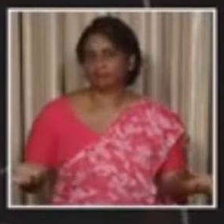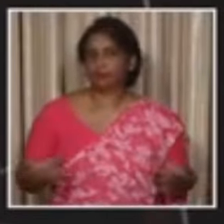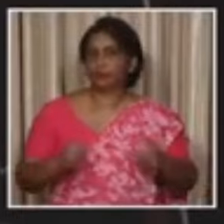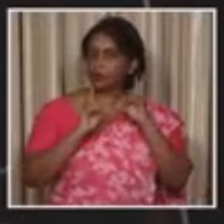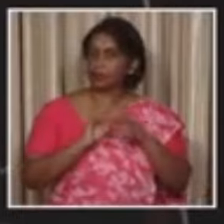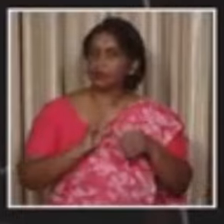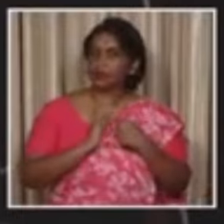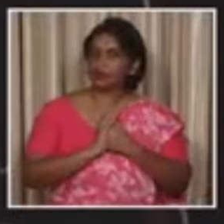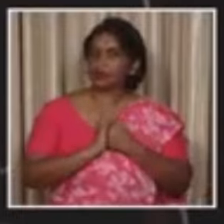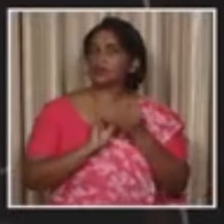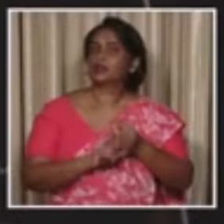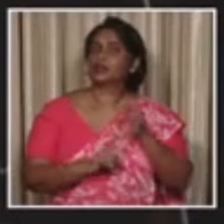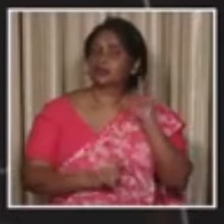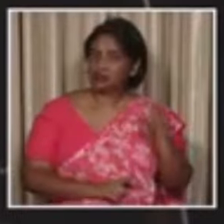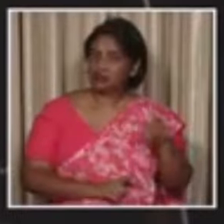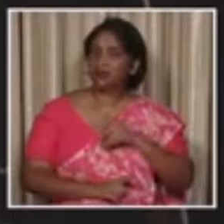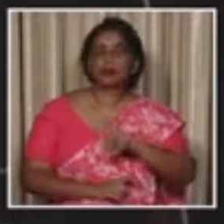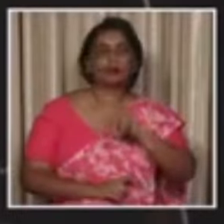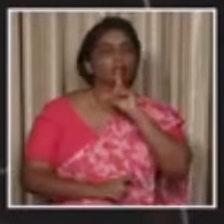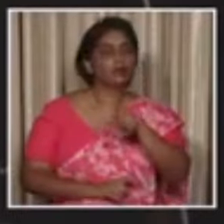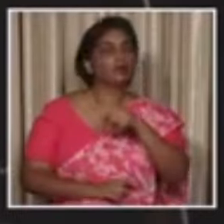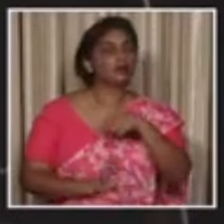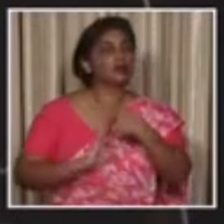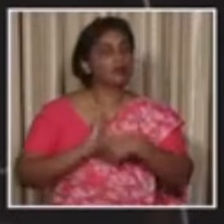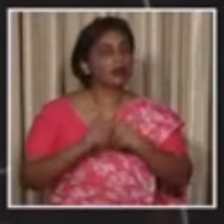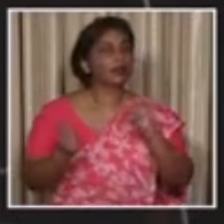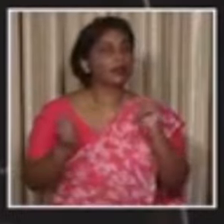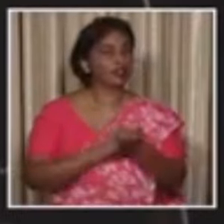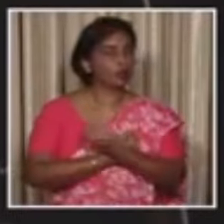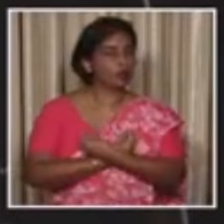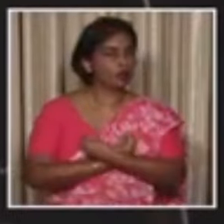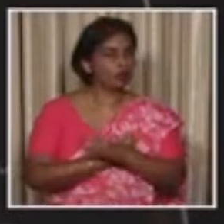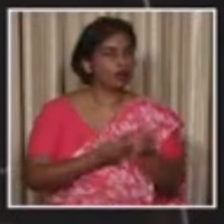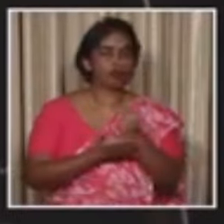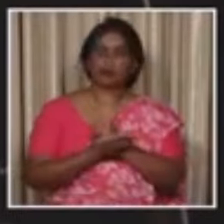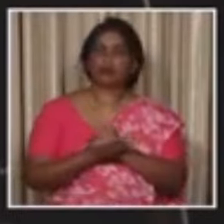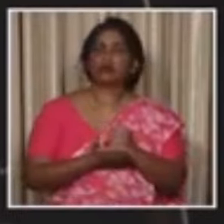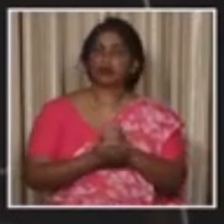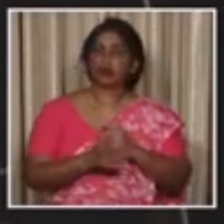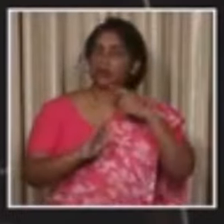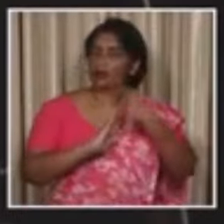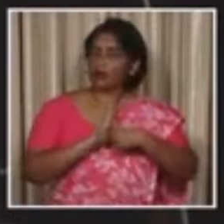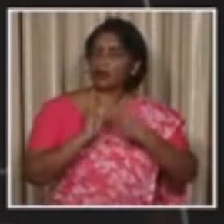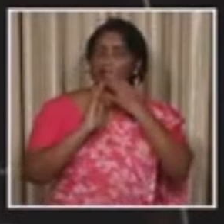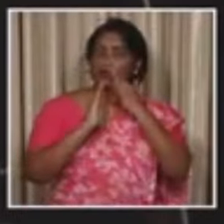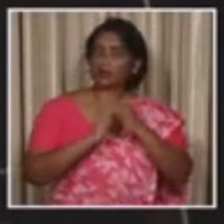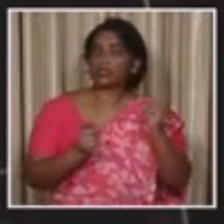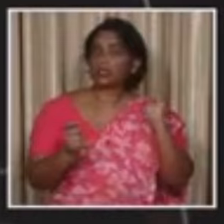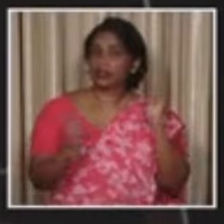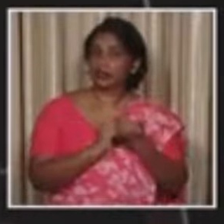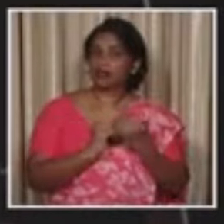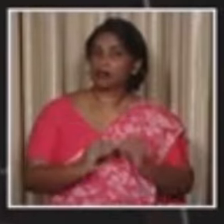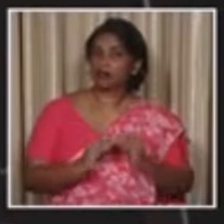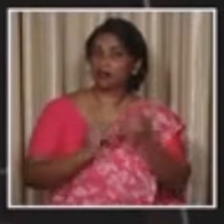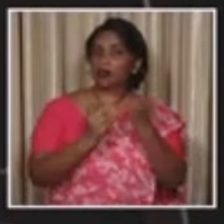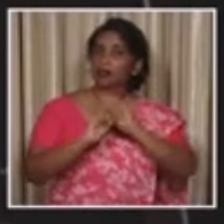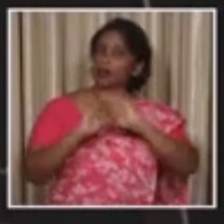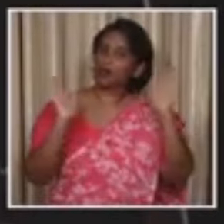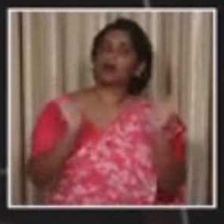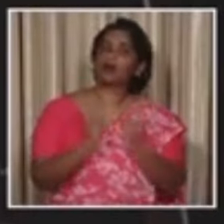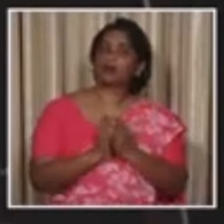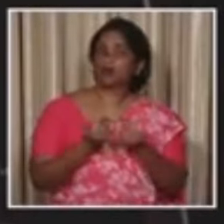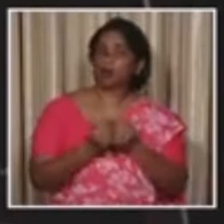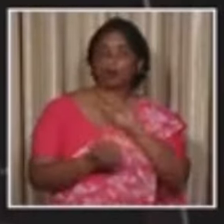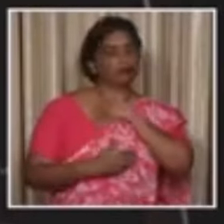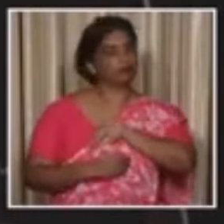ඉස්සාකරු සභාපතිතුමනි, අපි කියනවා මේ රටේ ක්‍රිකට් විනාශ කරපු හැම කෙනාම මේ රටේ පාසල් ක්‍රිකට් එක නංවන්න තියෙන සල්ලි ටික